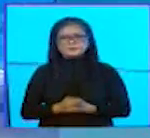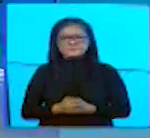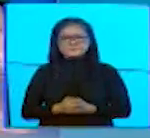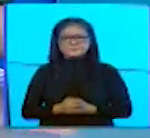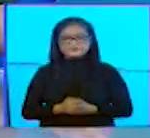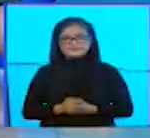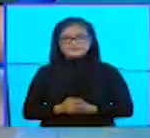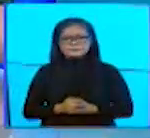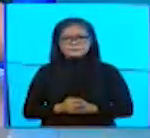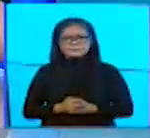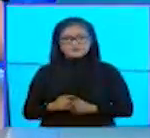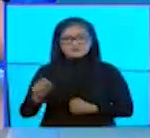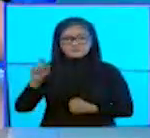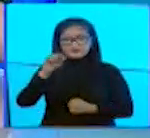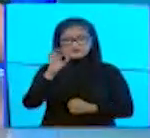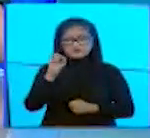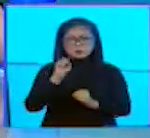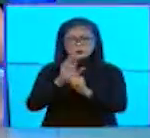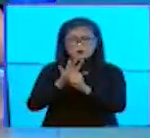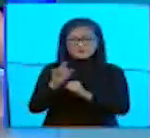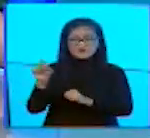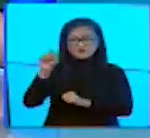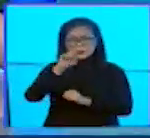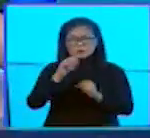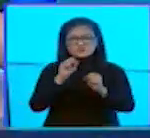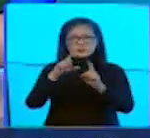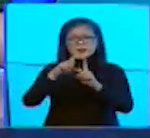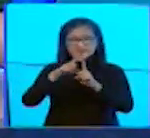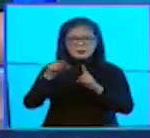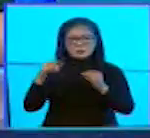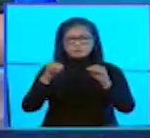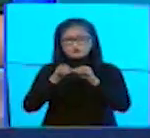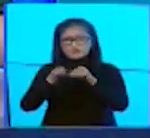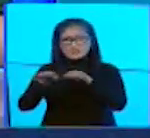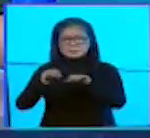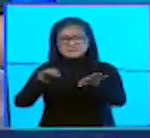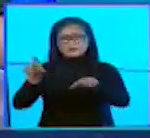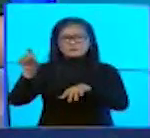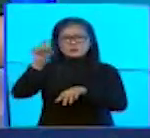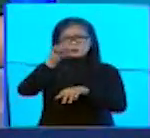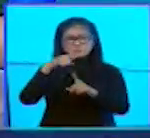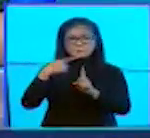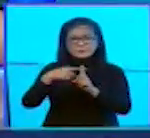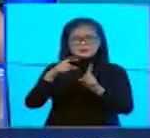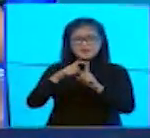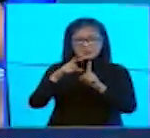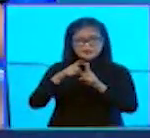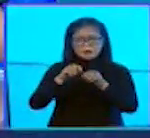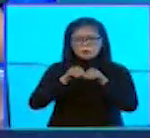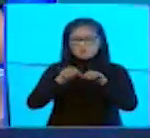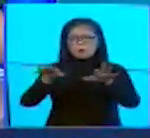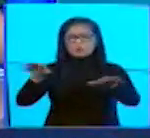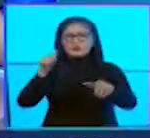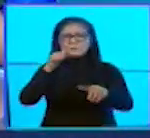Hai Nisa virus korona varian Delta telah bermutasi menjadi varian Delta plus dan menjadi ancaman baru dalam luasnya pengeluaran covert mancing